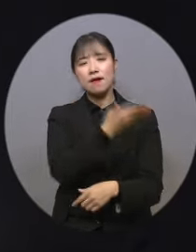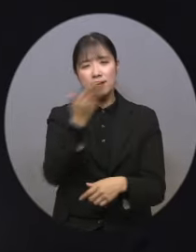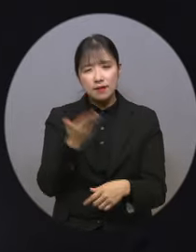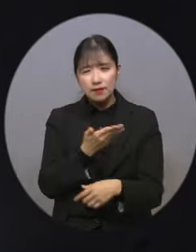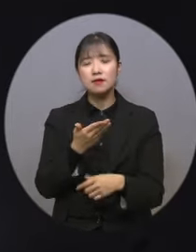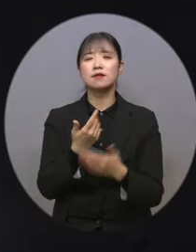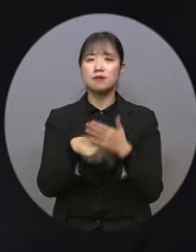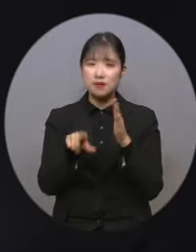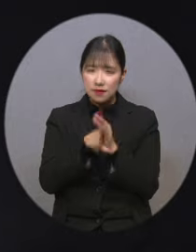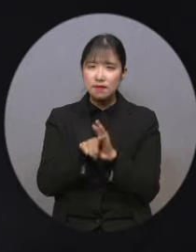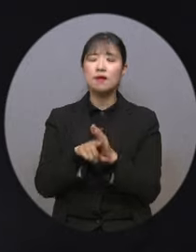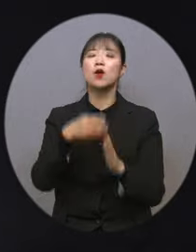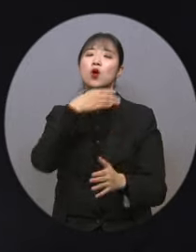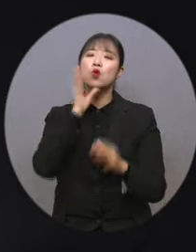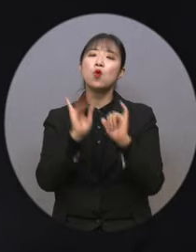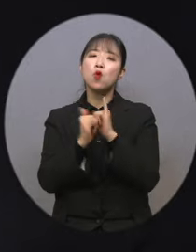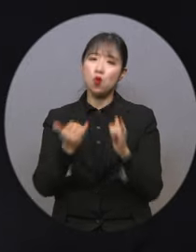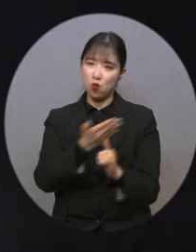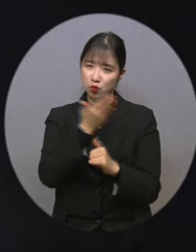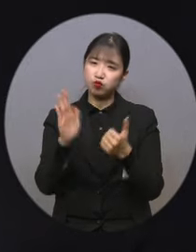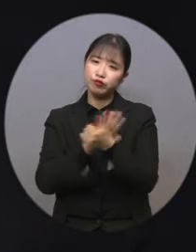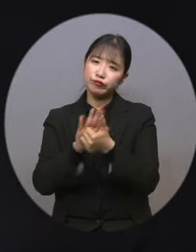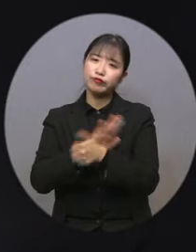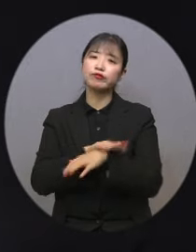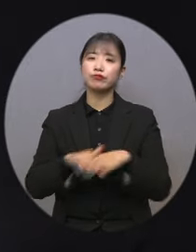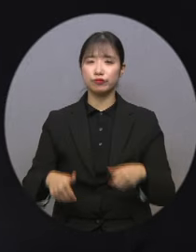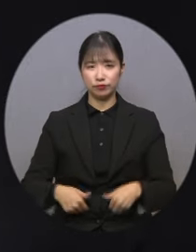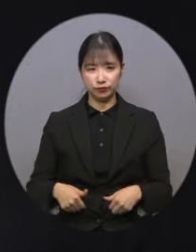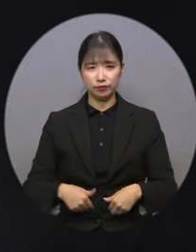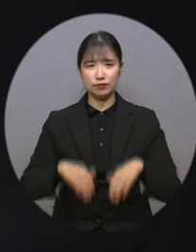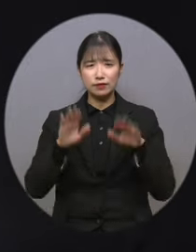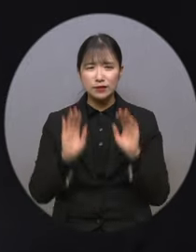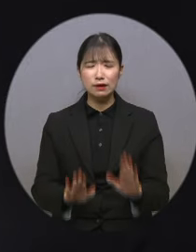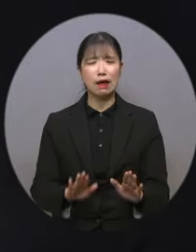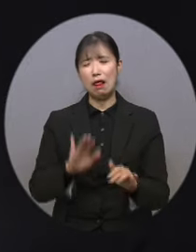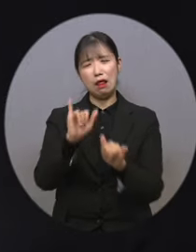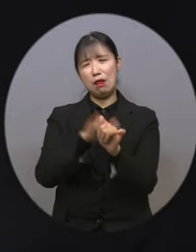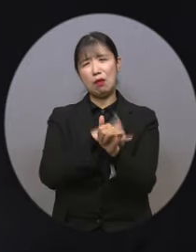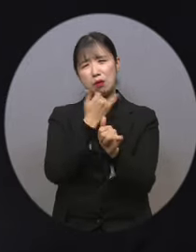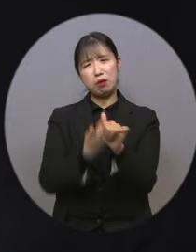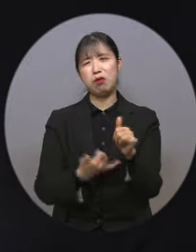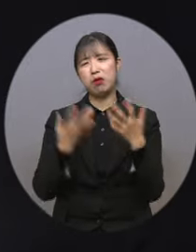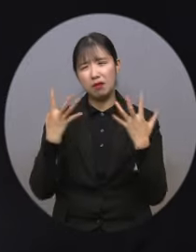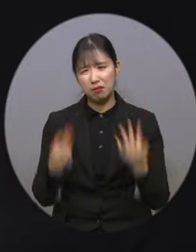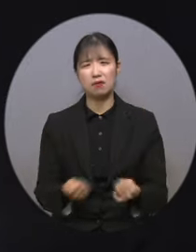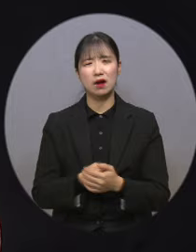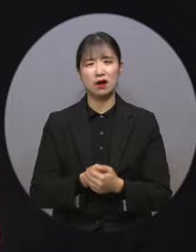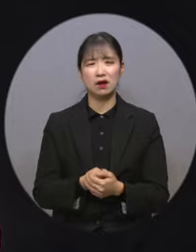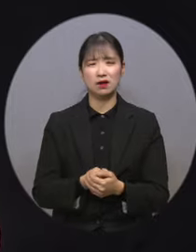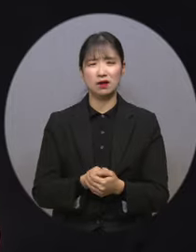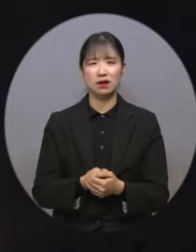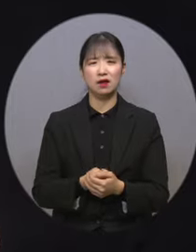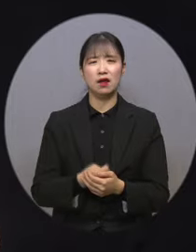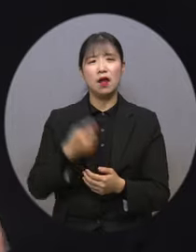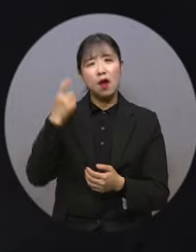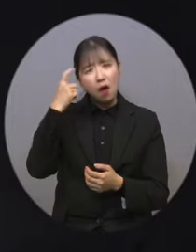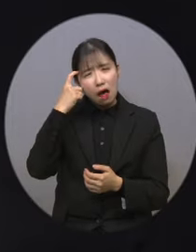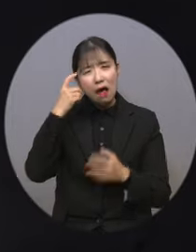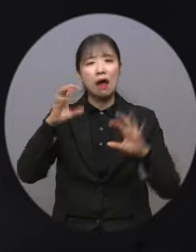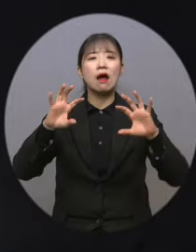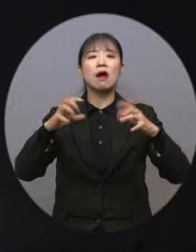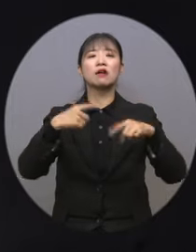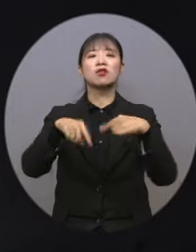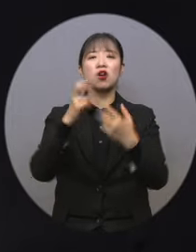노인들 대우를 잘 해야 됩니다 지금 너무 부려 자가 많아요 그 부르자 하고 싶어 1 국화 정책이